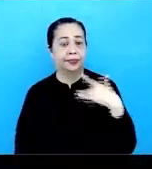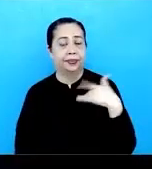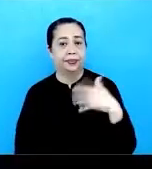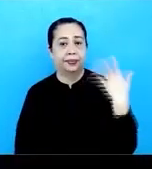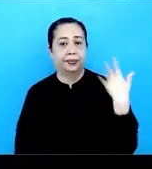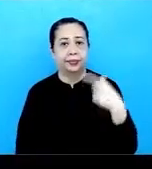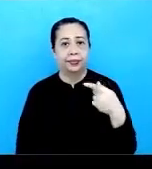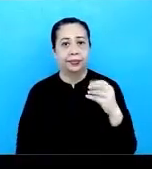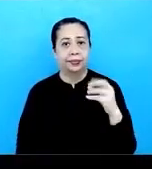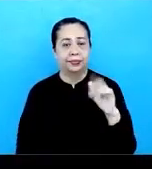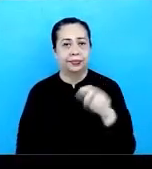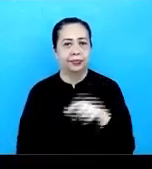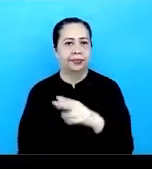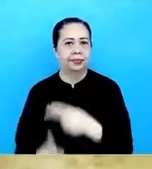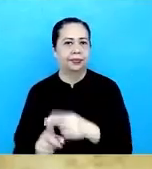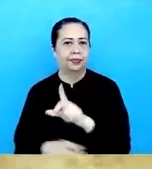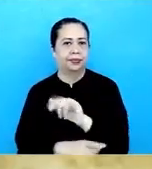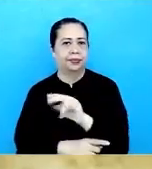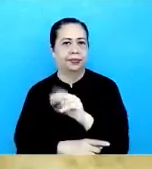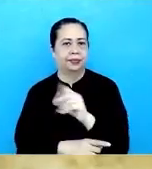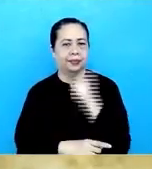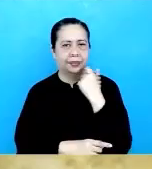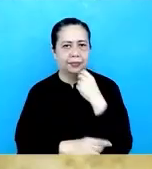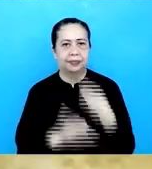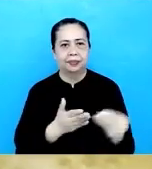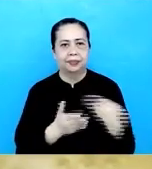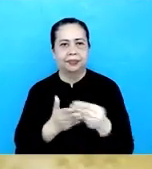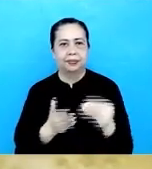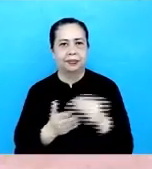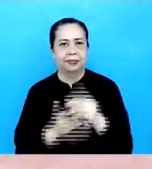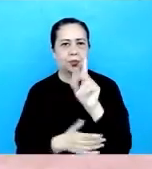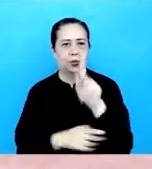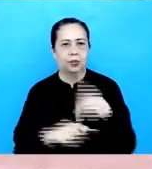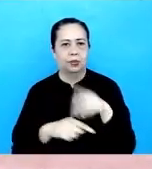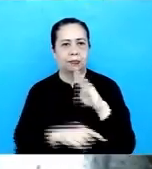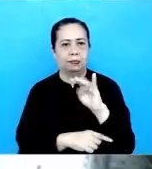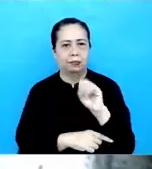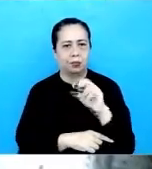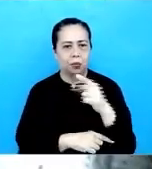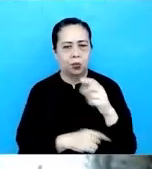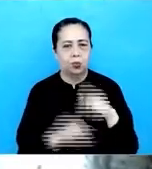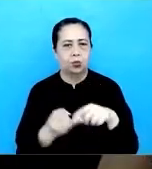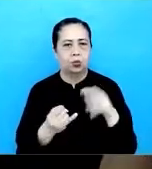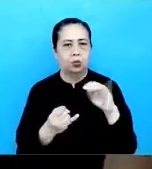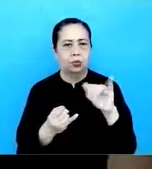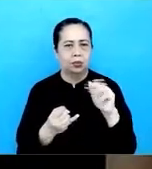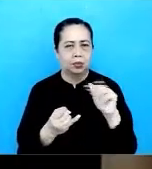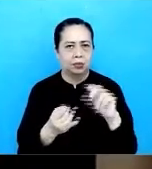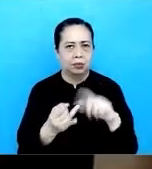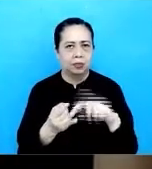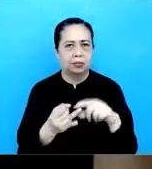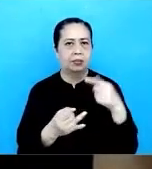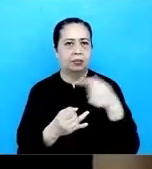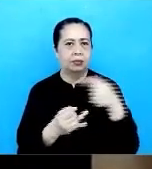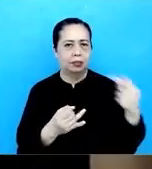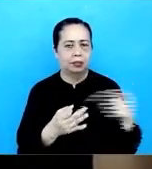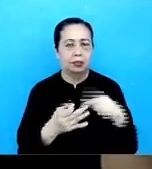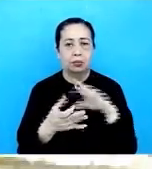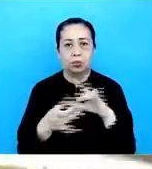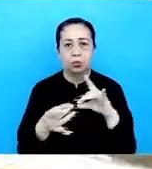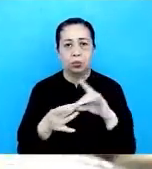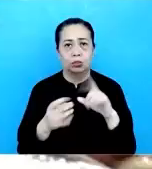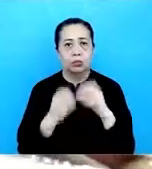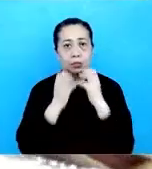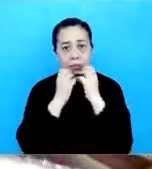Linda. Naabutan namin siya kanina na namimili ng isang kilo ng bisugo, maya-maya at galunggong. Kwento ni Linda para